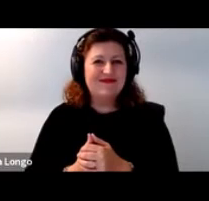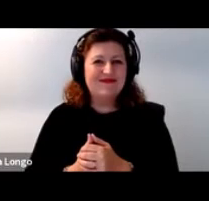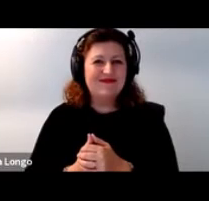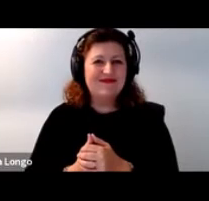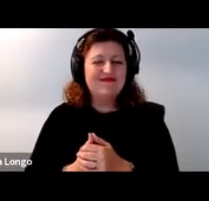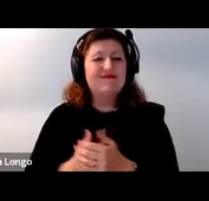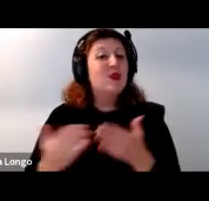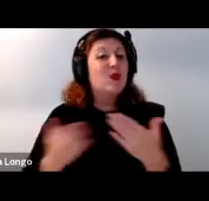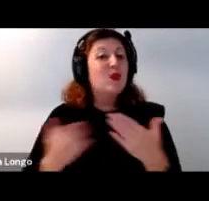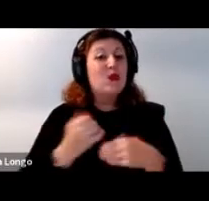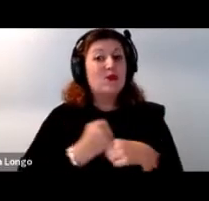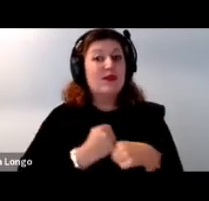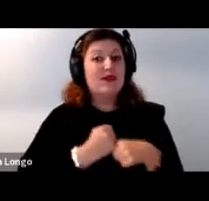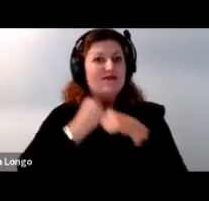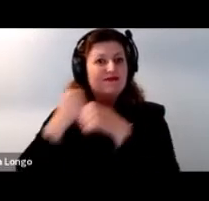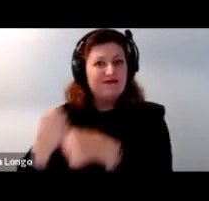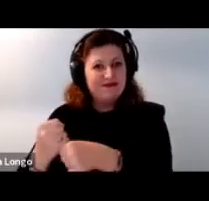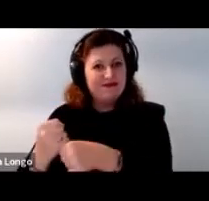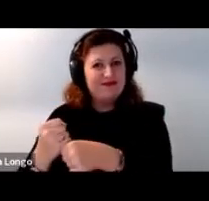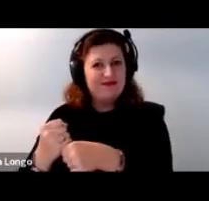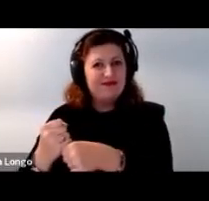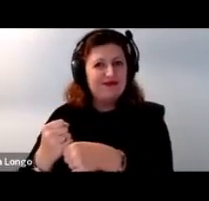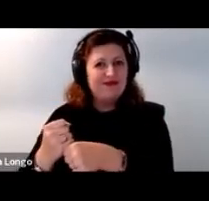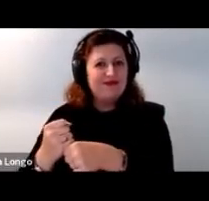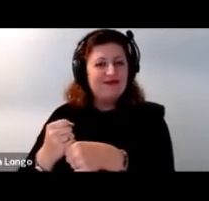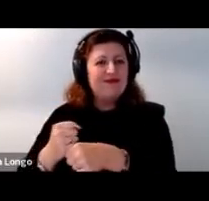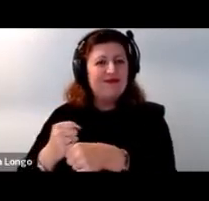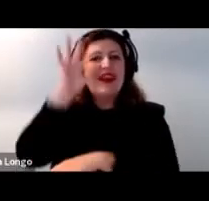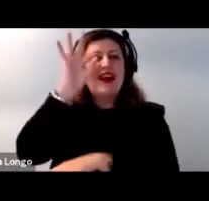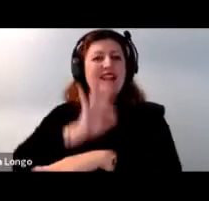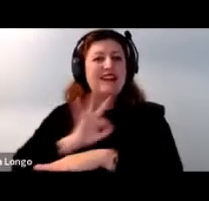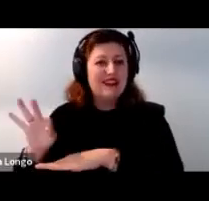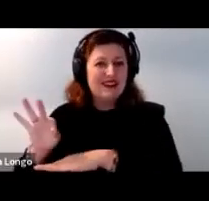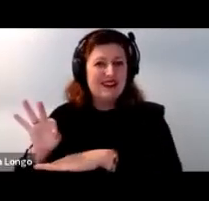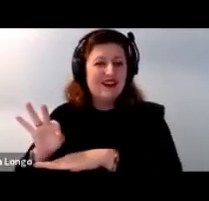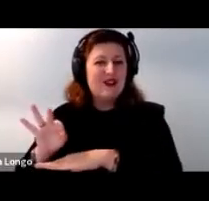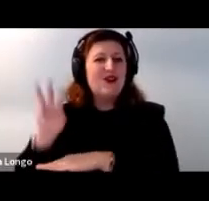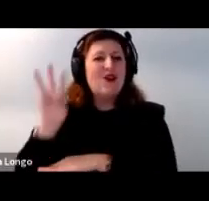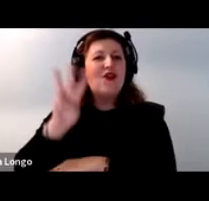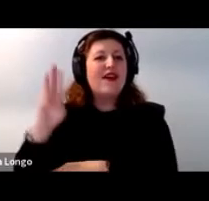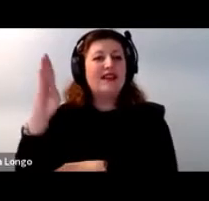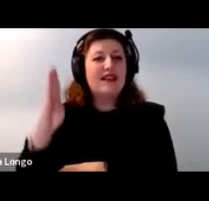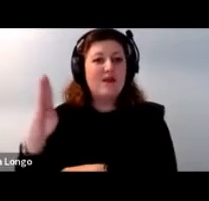Passo subito la parola all'architetto Walter Baricchi, che